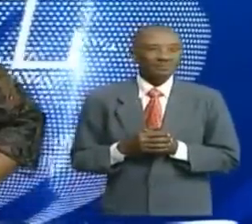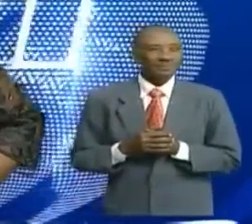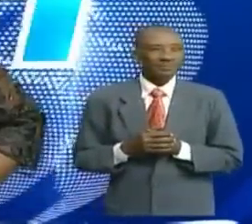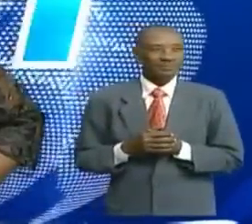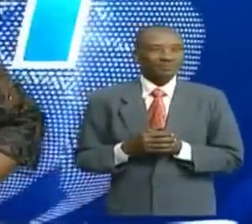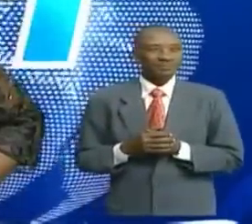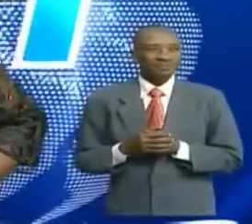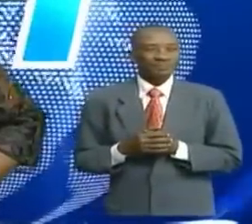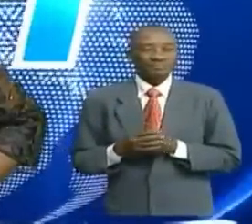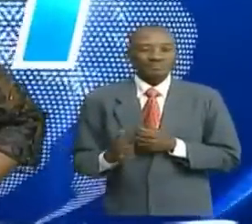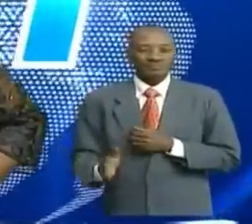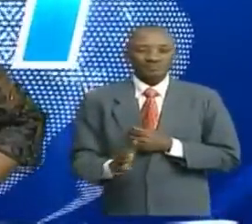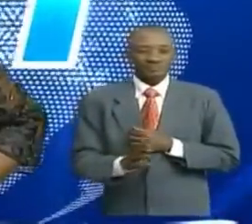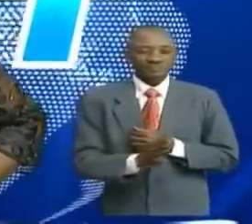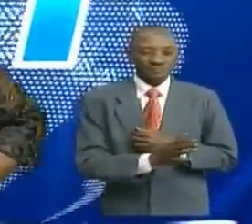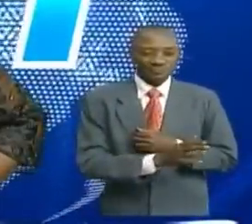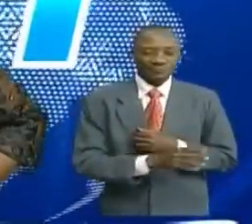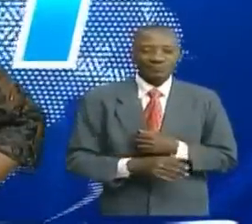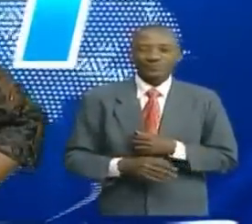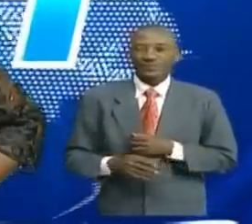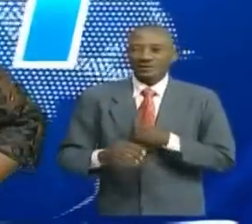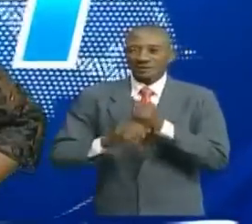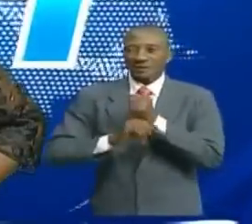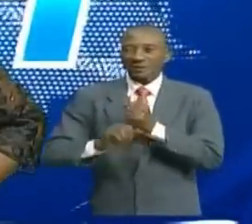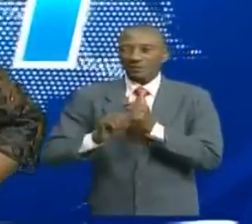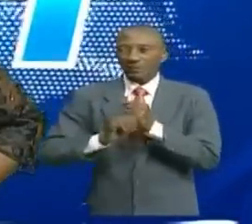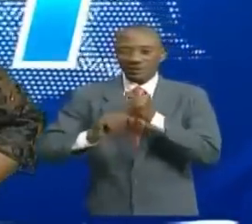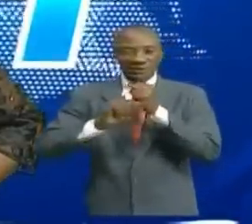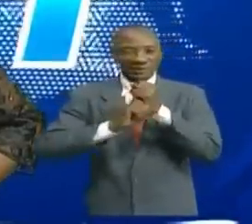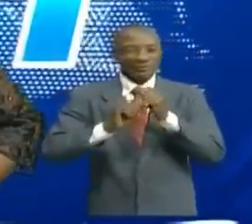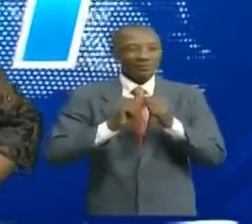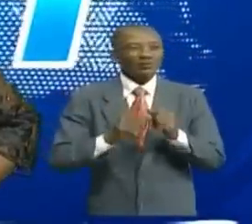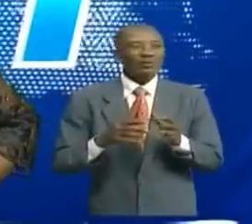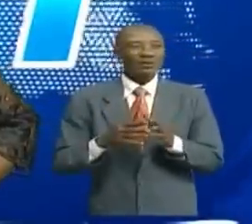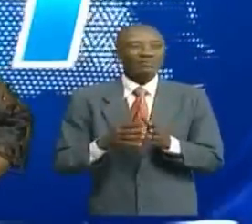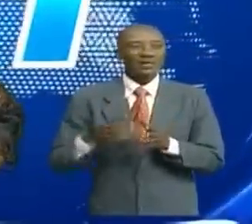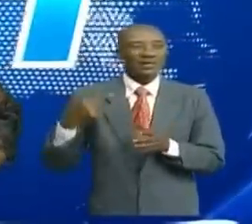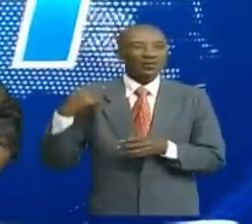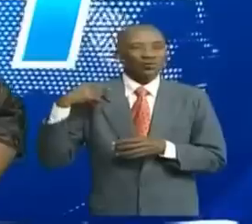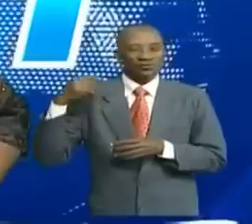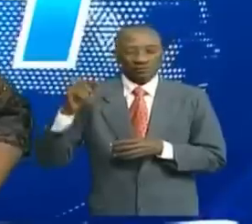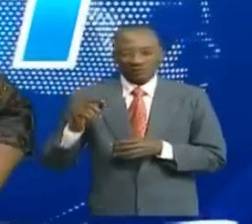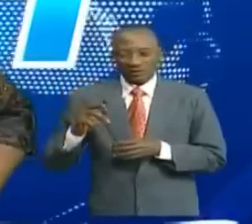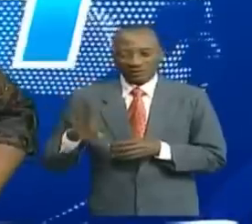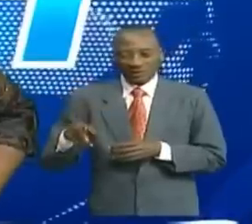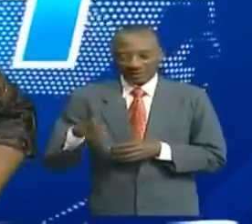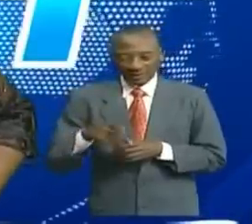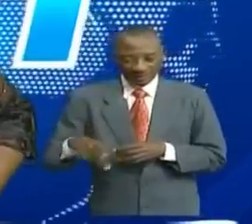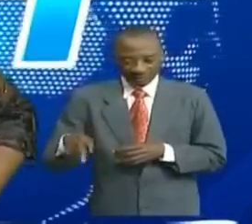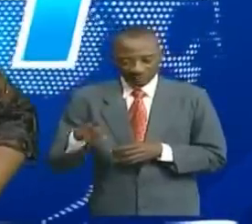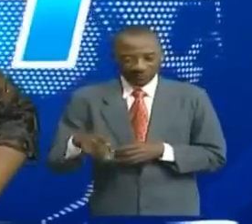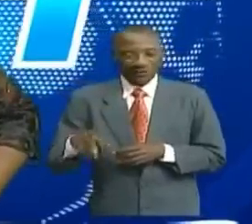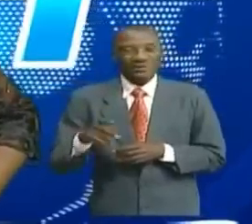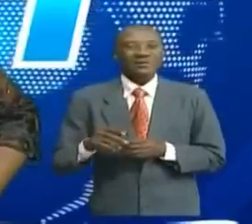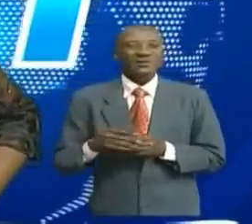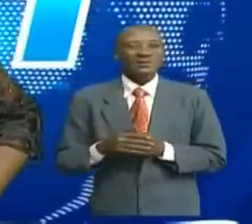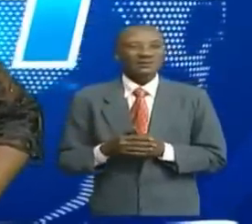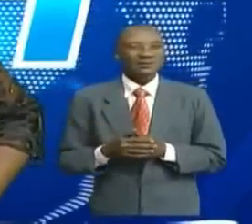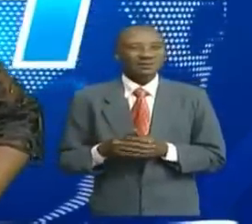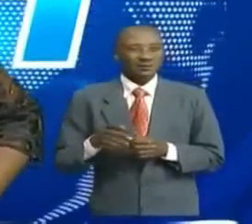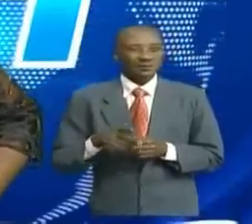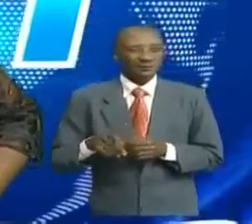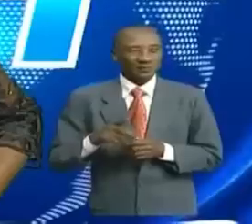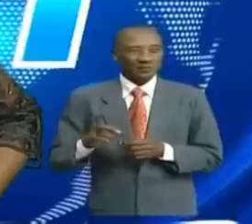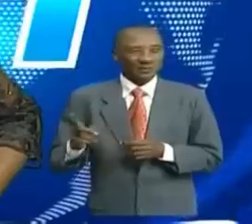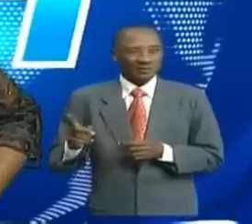en Bujibaï, le gouverneur Mathias Kabeya Matiabidi a visité le site d'identification de fonctionnaires de l'État de